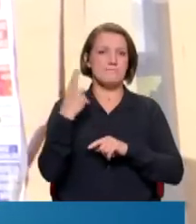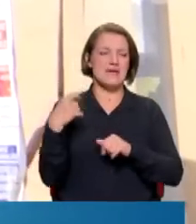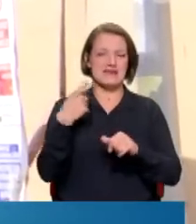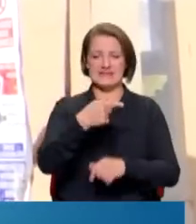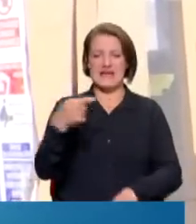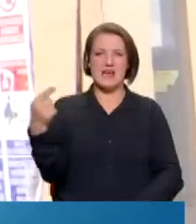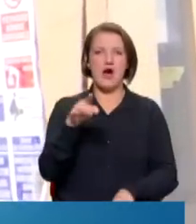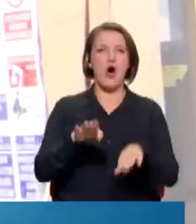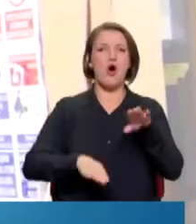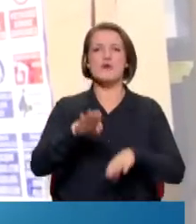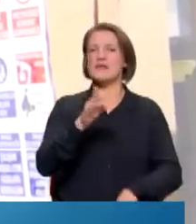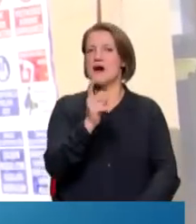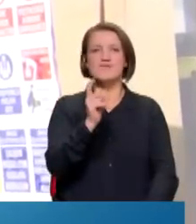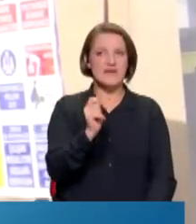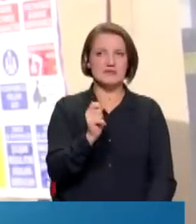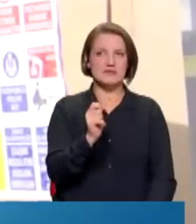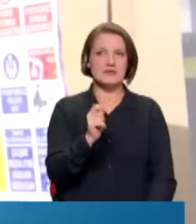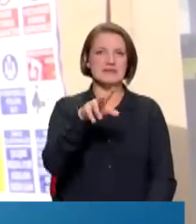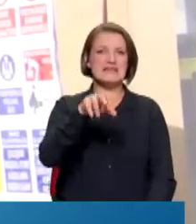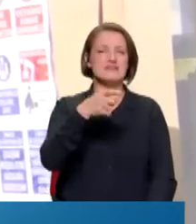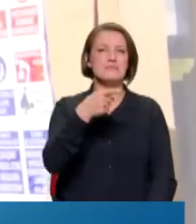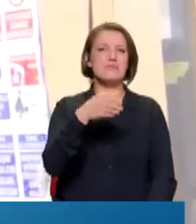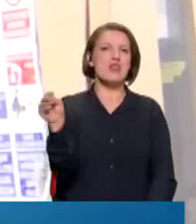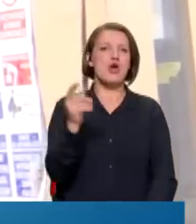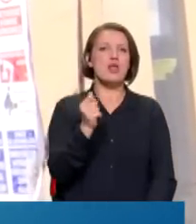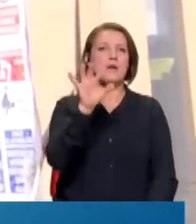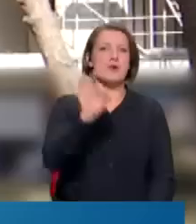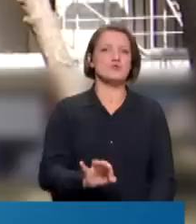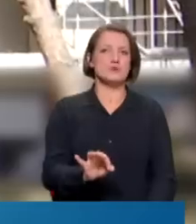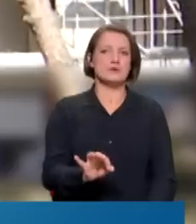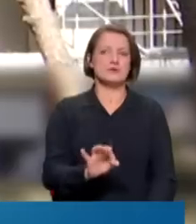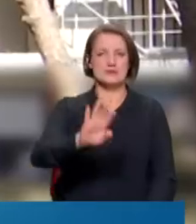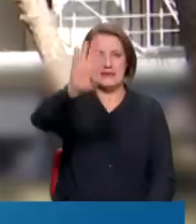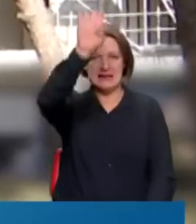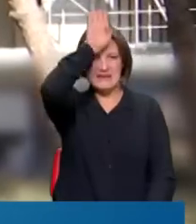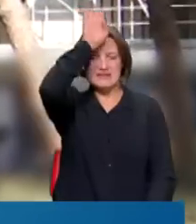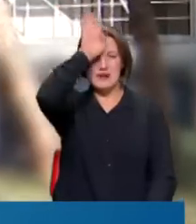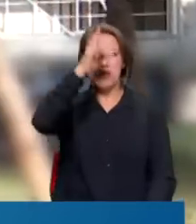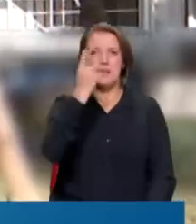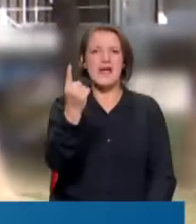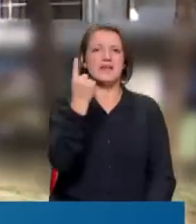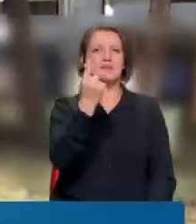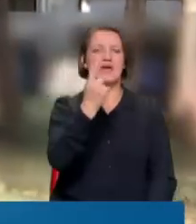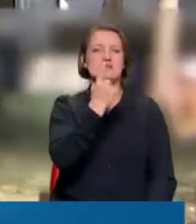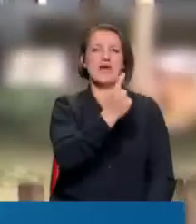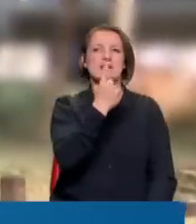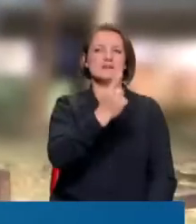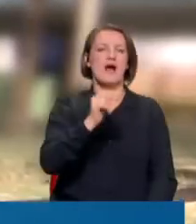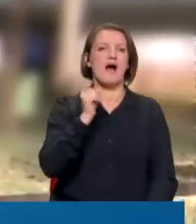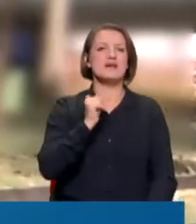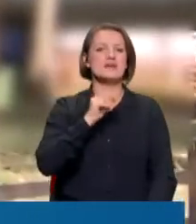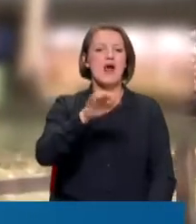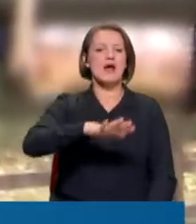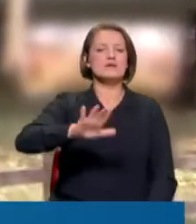dairenin ortalama fiyatı da 80 milyon liradan başlıyor İstanbul'da bir bir şehir dışına taşındı askeri